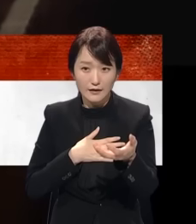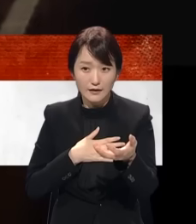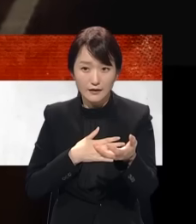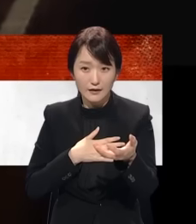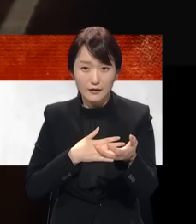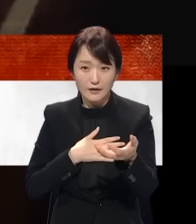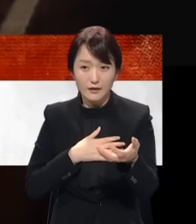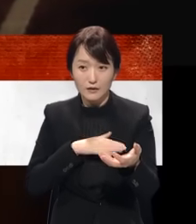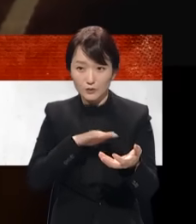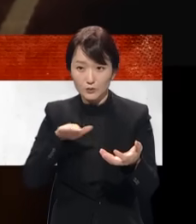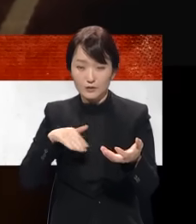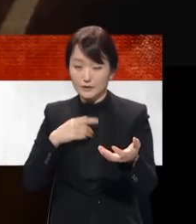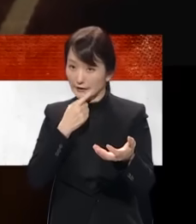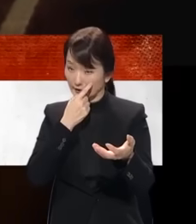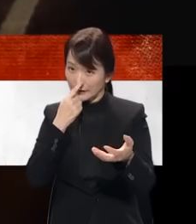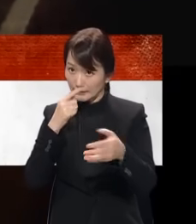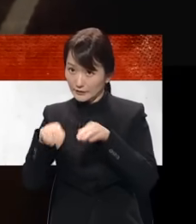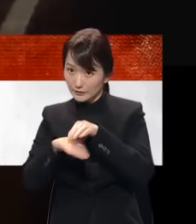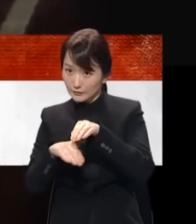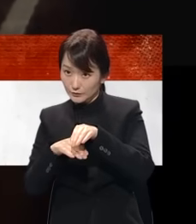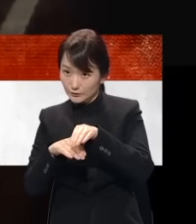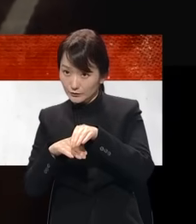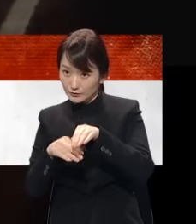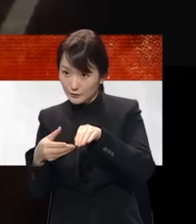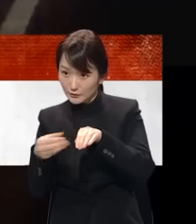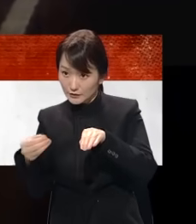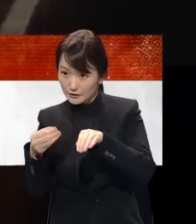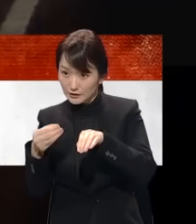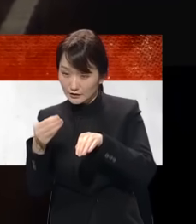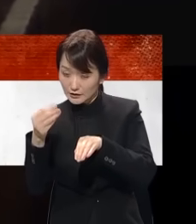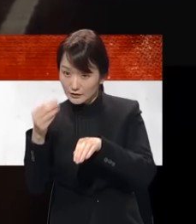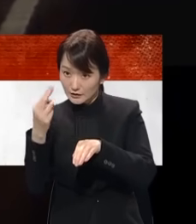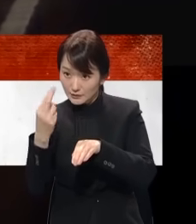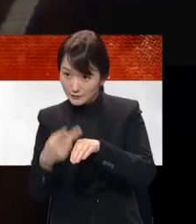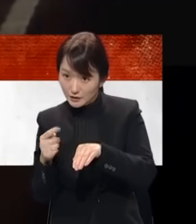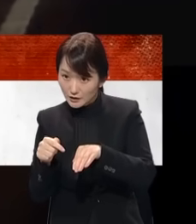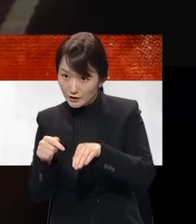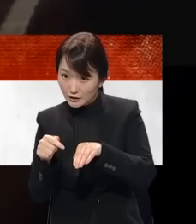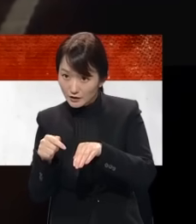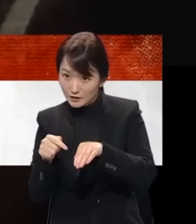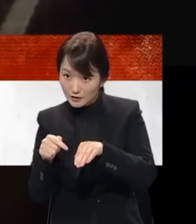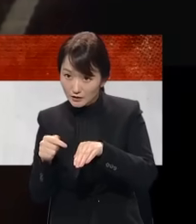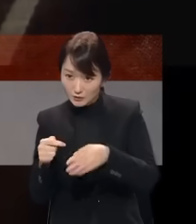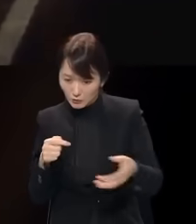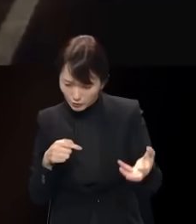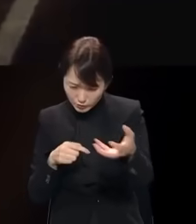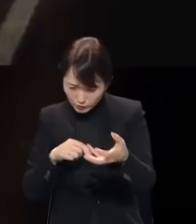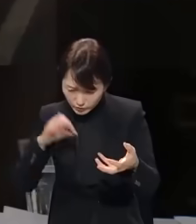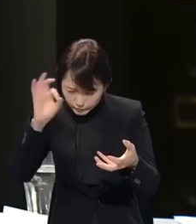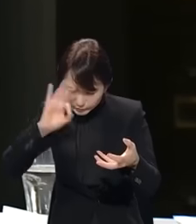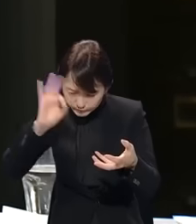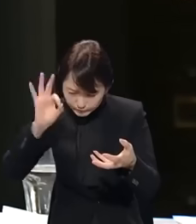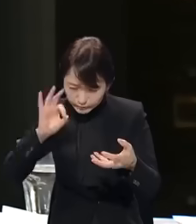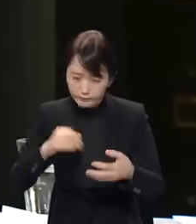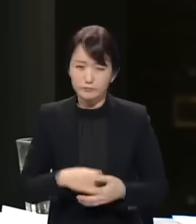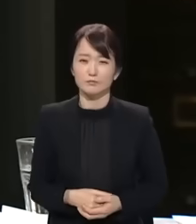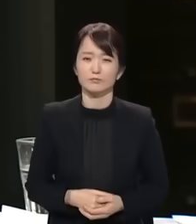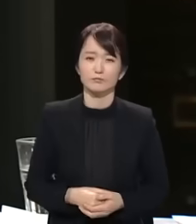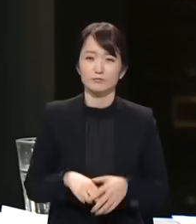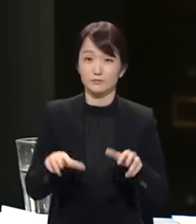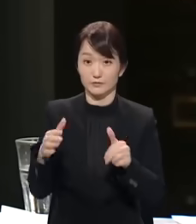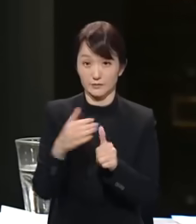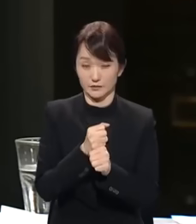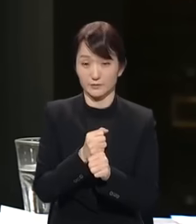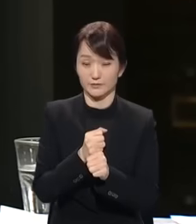저희가 파악한 렌트카 중에 한 대가 비었어. 그래서 그 차가 이동 경로를 제가 추적한 거죠. 아, 이제 잡아야죠, 빨리